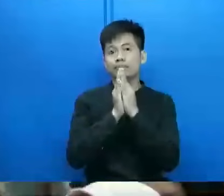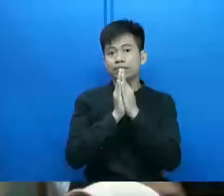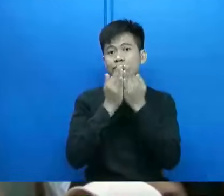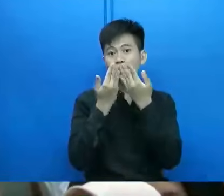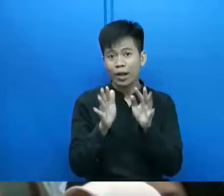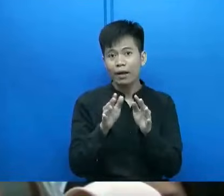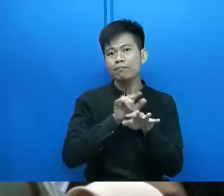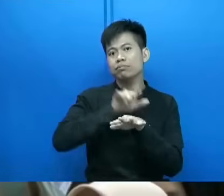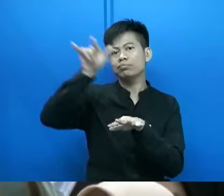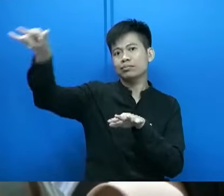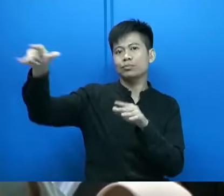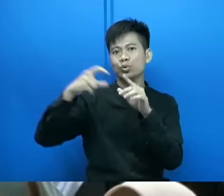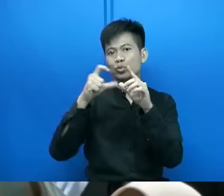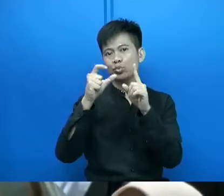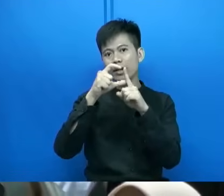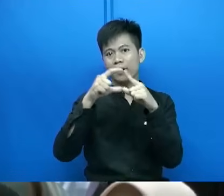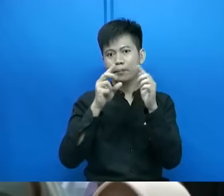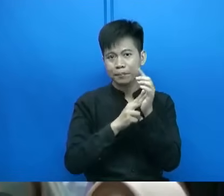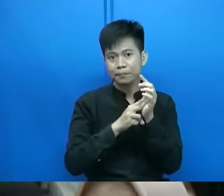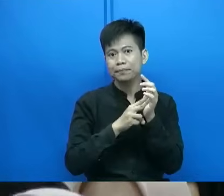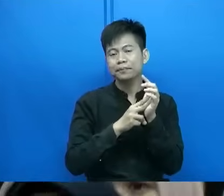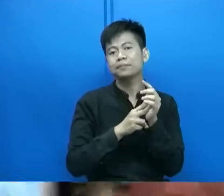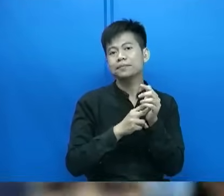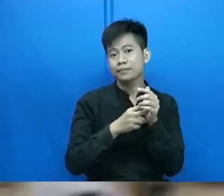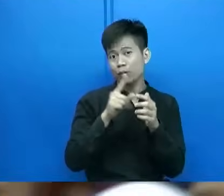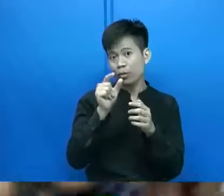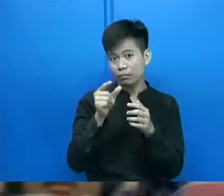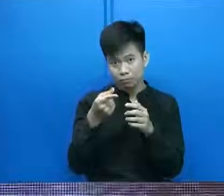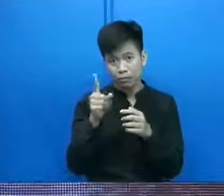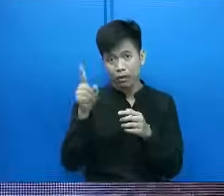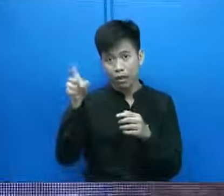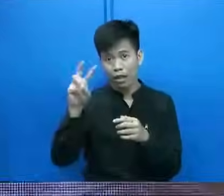berangkat. Baik ya. Satu orang. Ada lagi?